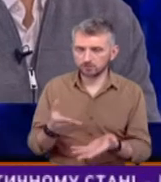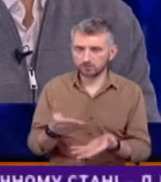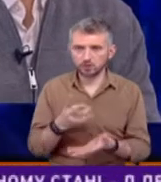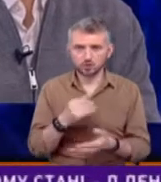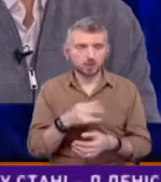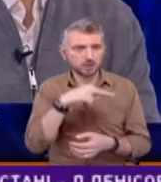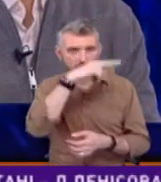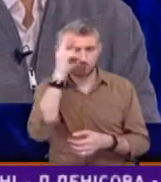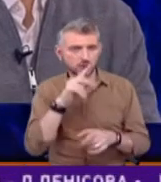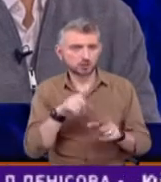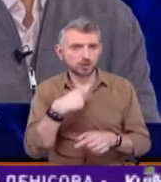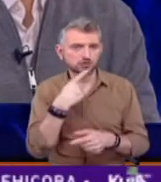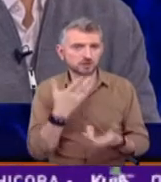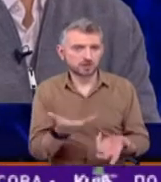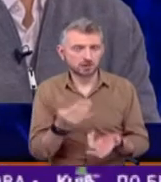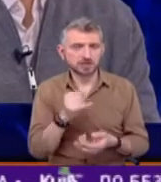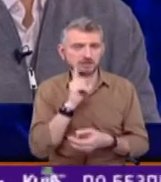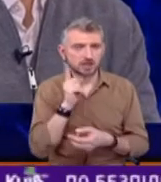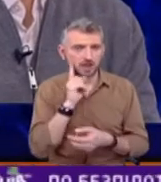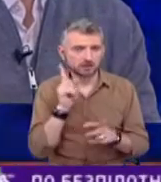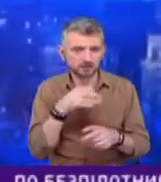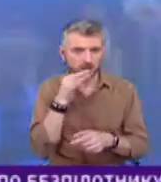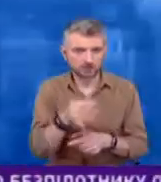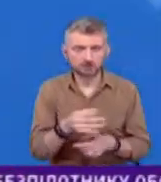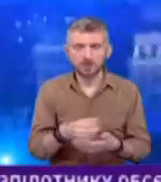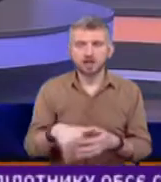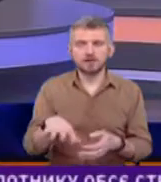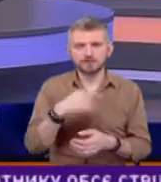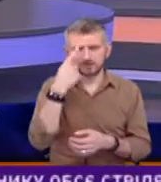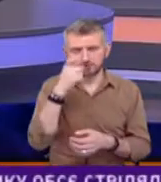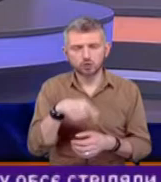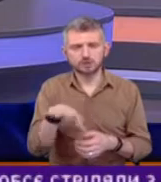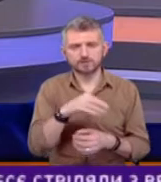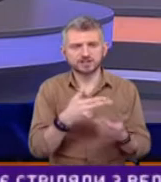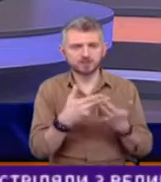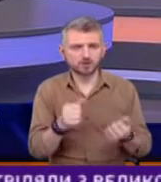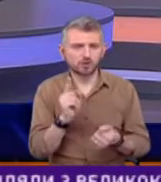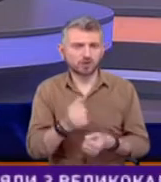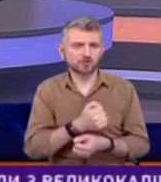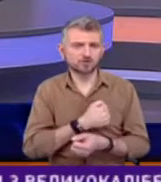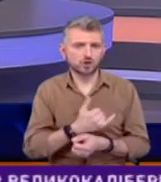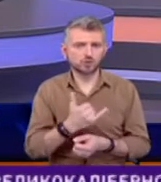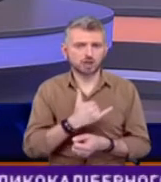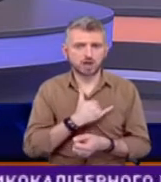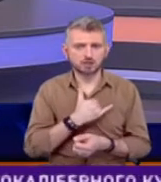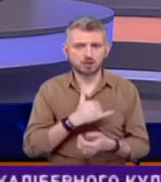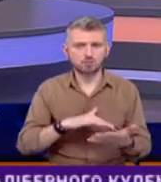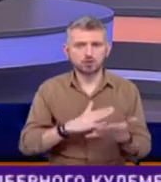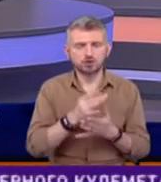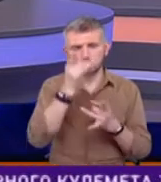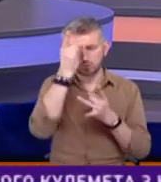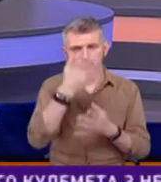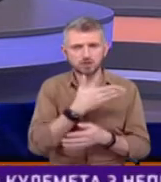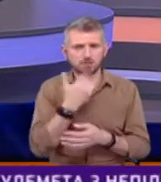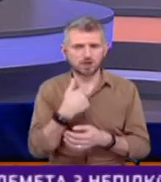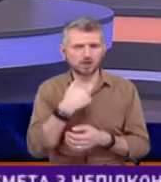Ну, і Тимошенко теж казала, і Зеленський. І Зеленський сказав, що він визнає. Всі заявляють, що всі визнають, але, на жаль, у нас в політичній культурі